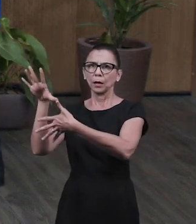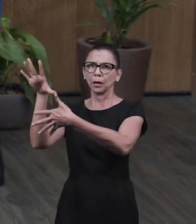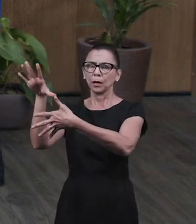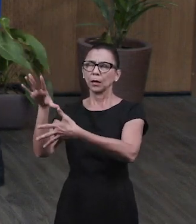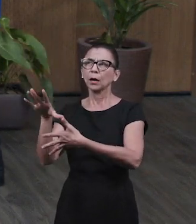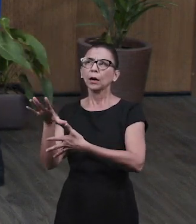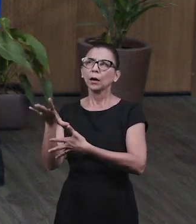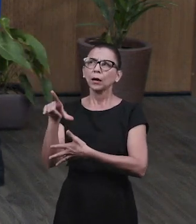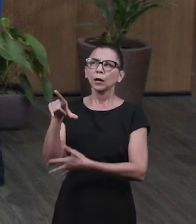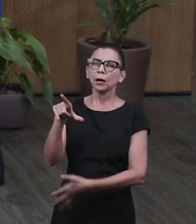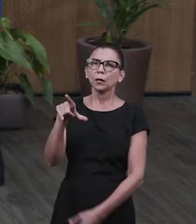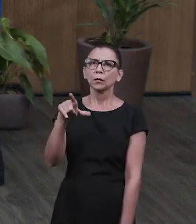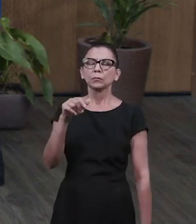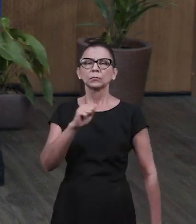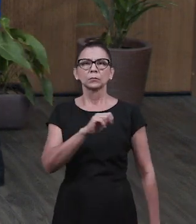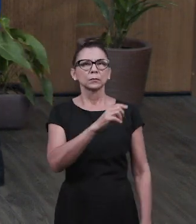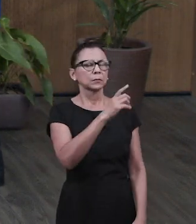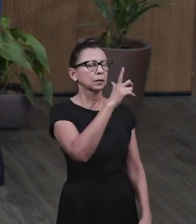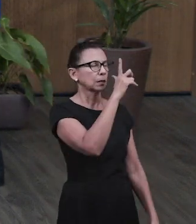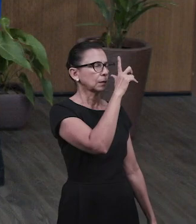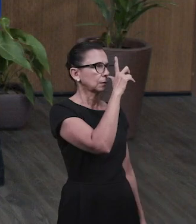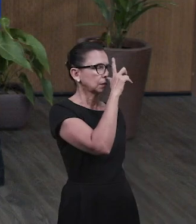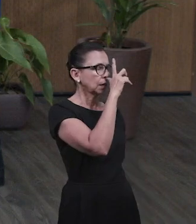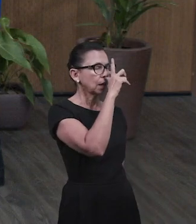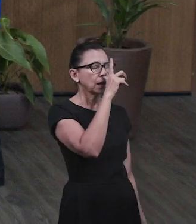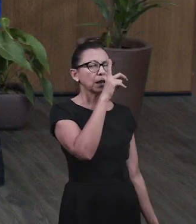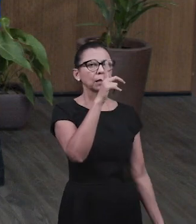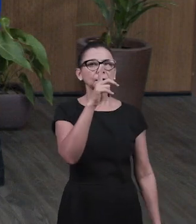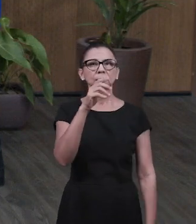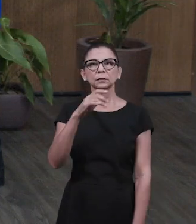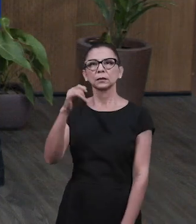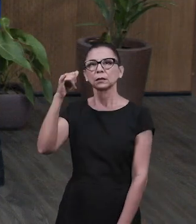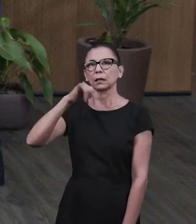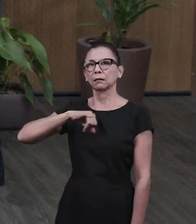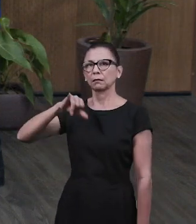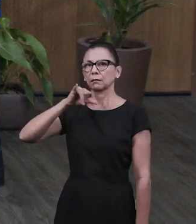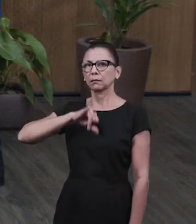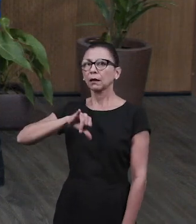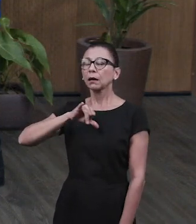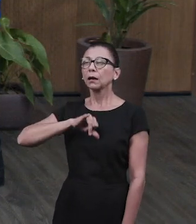de la région de la Grèce. En Grèce, nous allons la partie